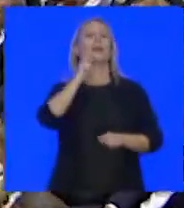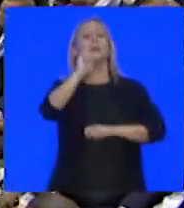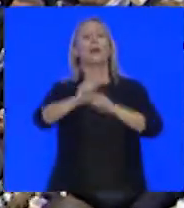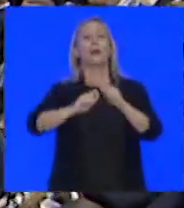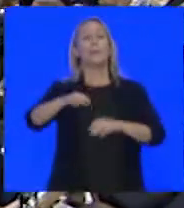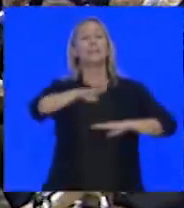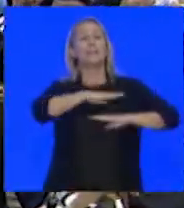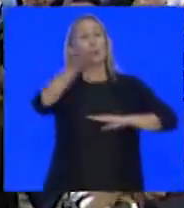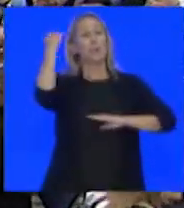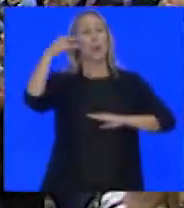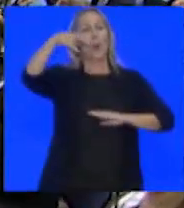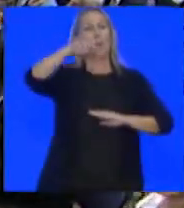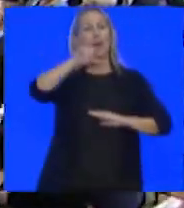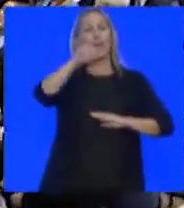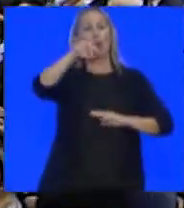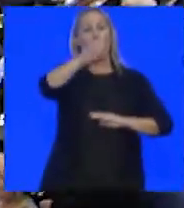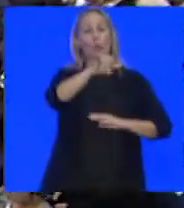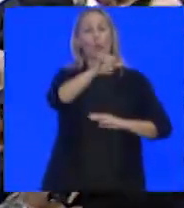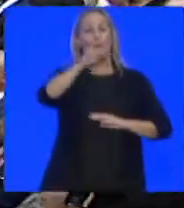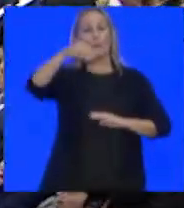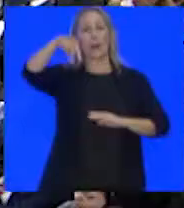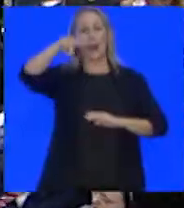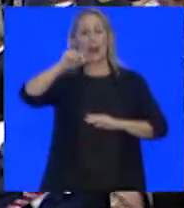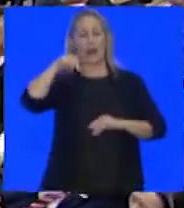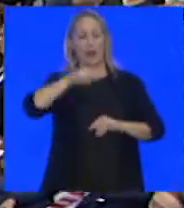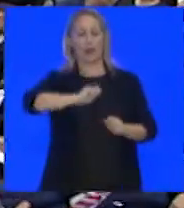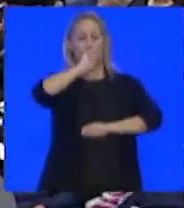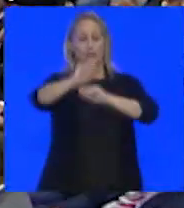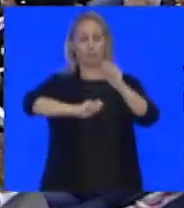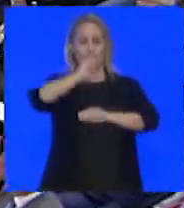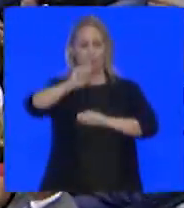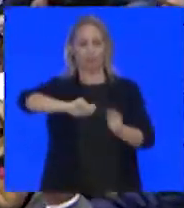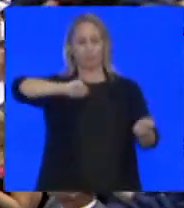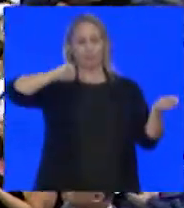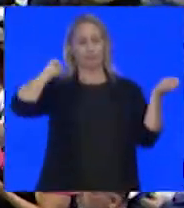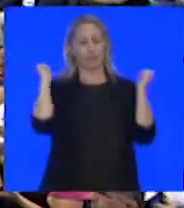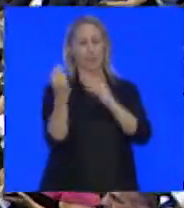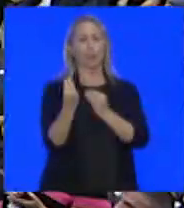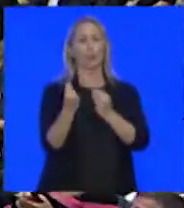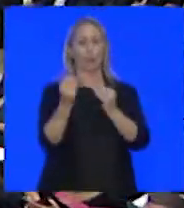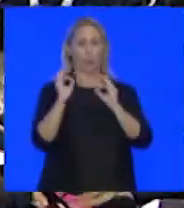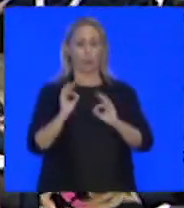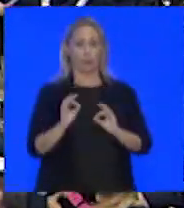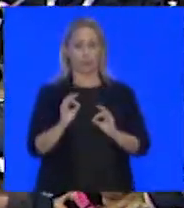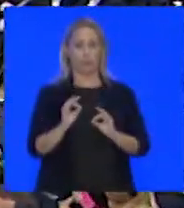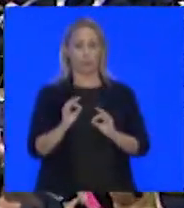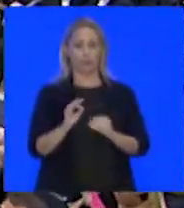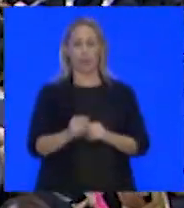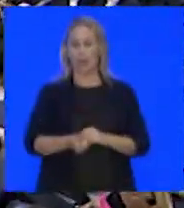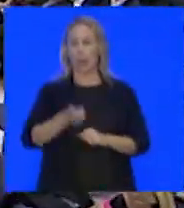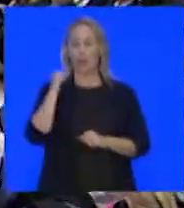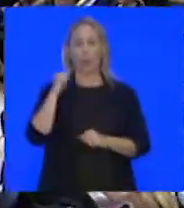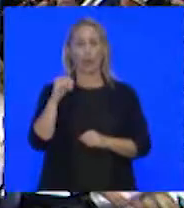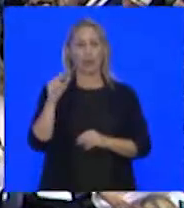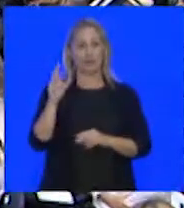Μελά παίρνει σειρά προς αξιοποίηση προς άλλη κατεύθυνση. 24.000 τετραγωνικά